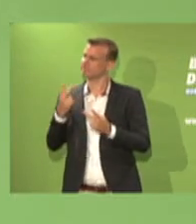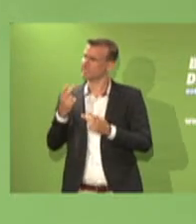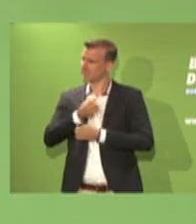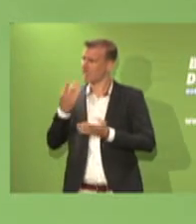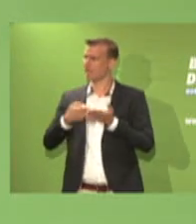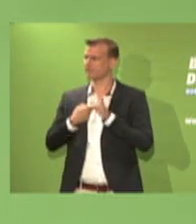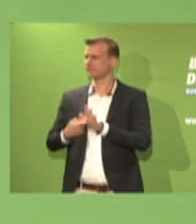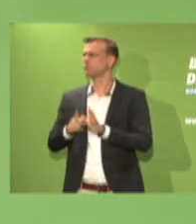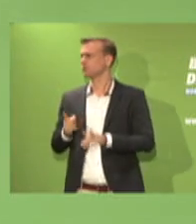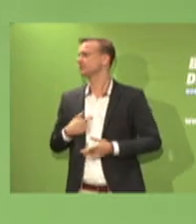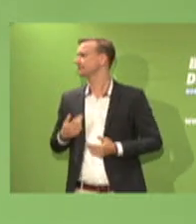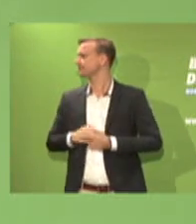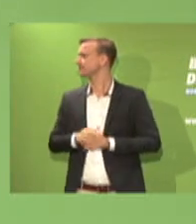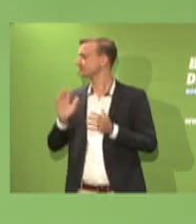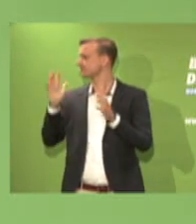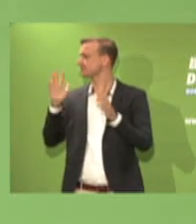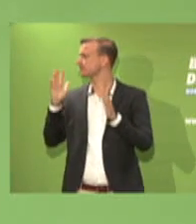sagen.